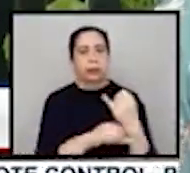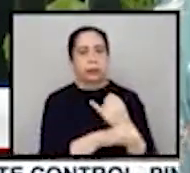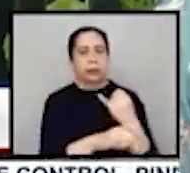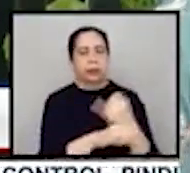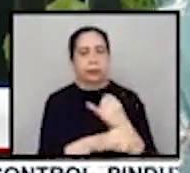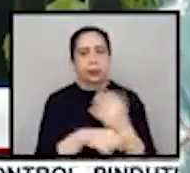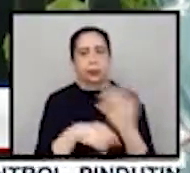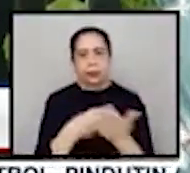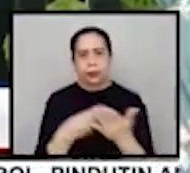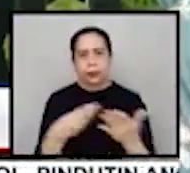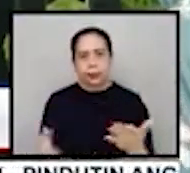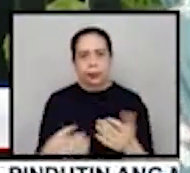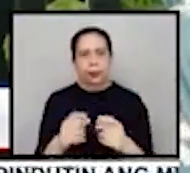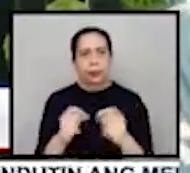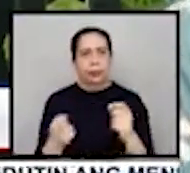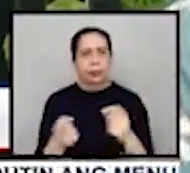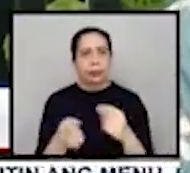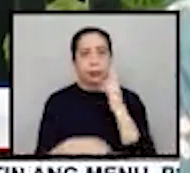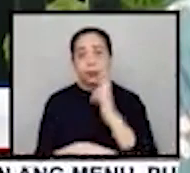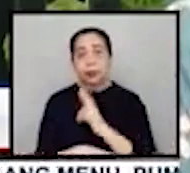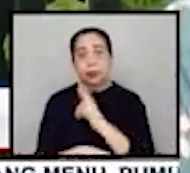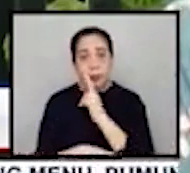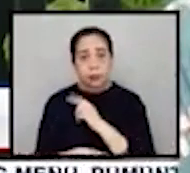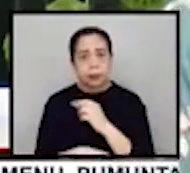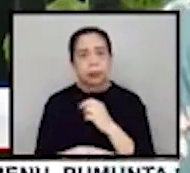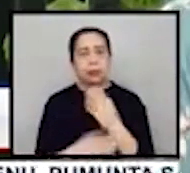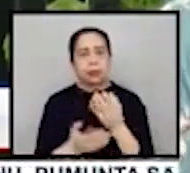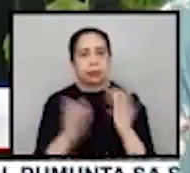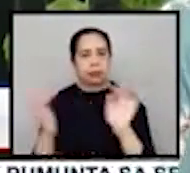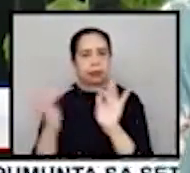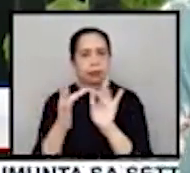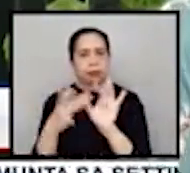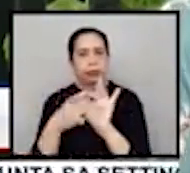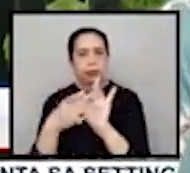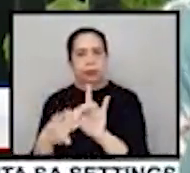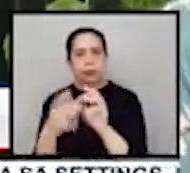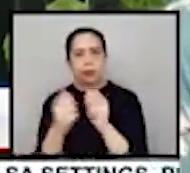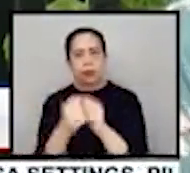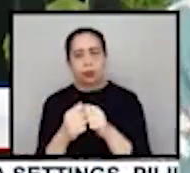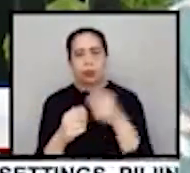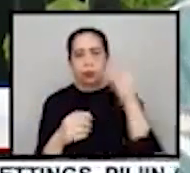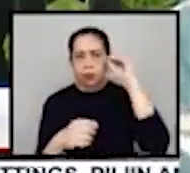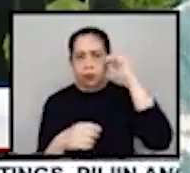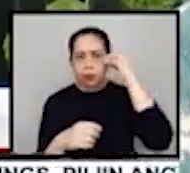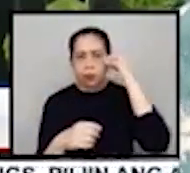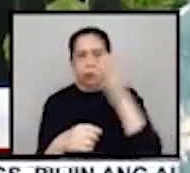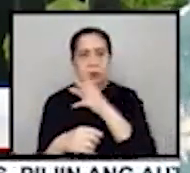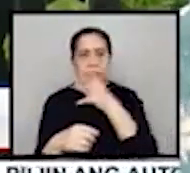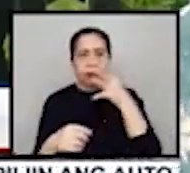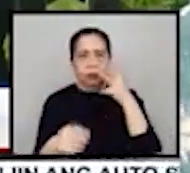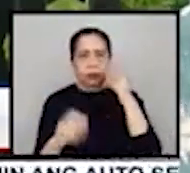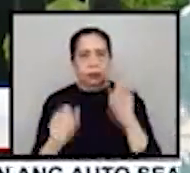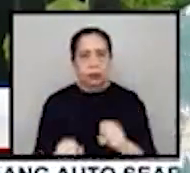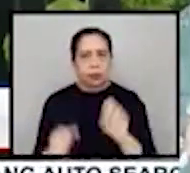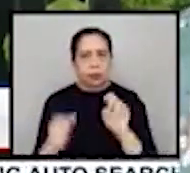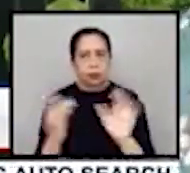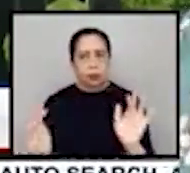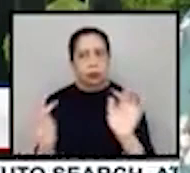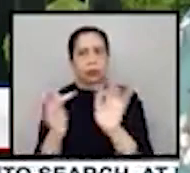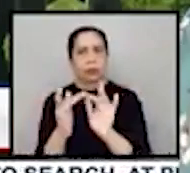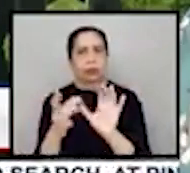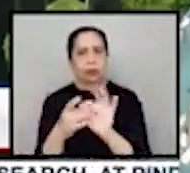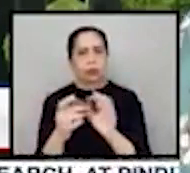fast food chains na nilink na po natin dati sa ating mga onion farmers, yan din po ay pwede natin ilink sa mga nagtatanim po